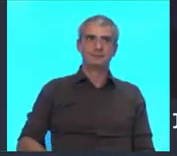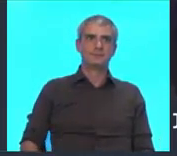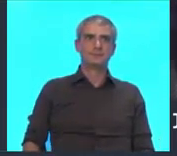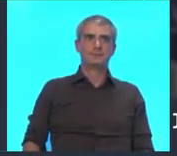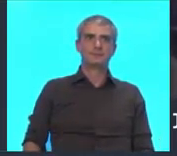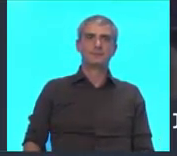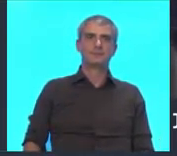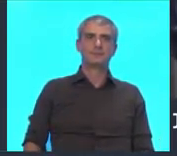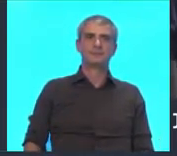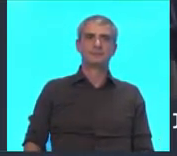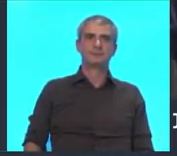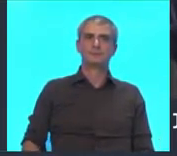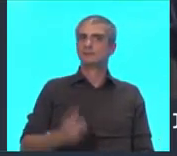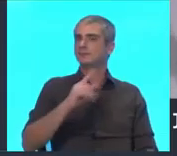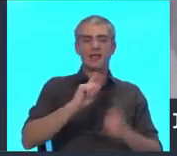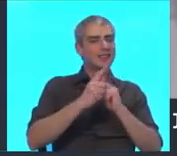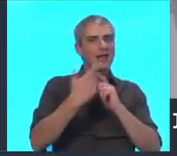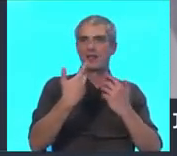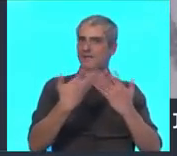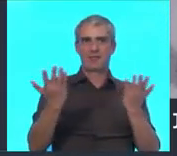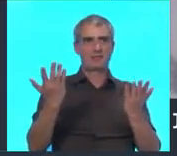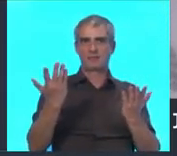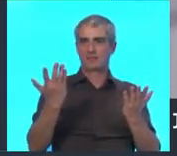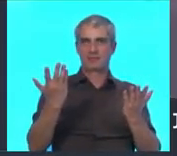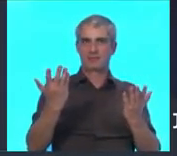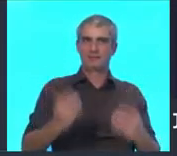שמתי את זה, הכנפיים פה. לא יהיה לזה תחליף אף פעם.